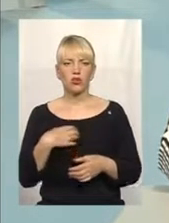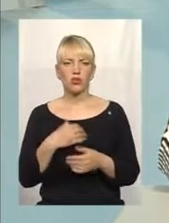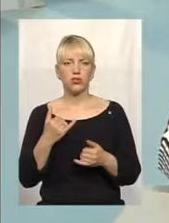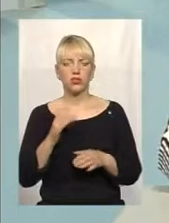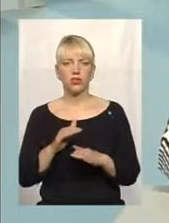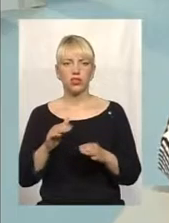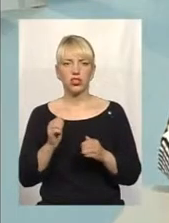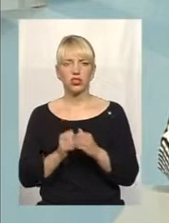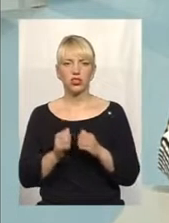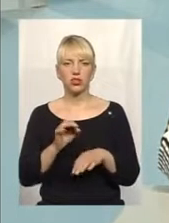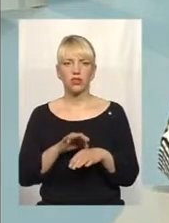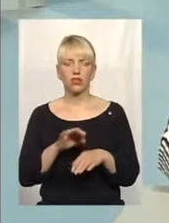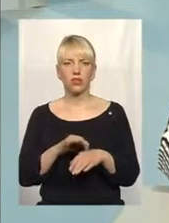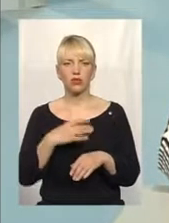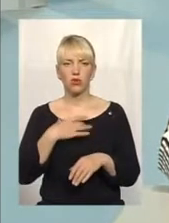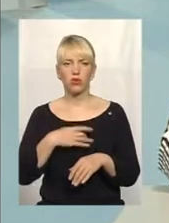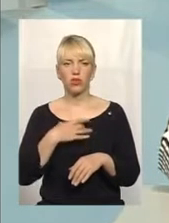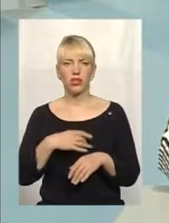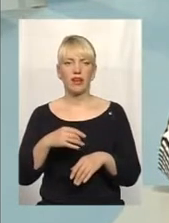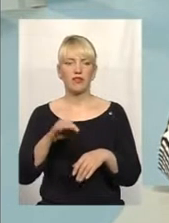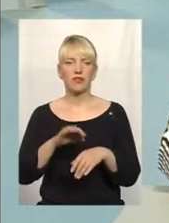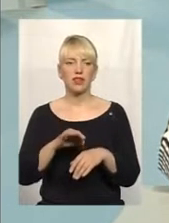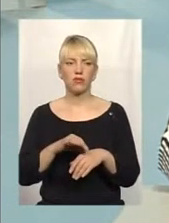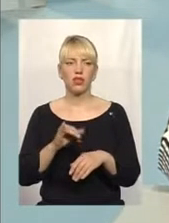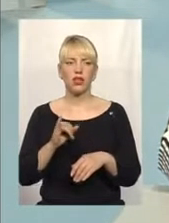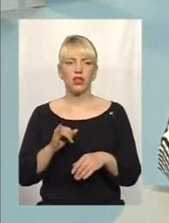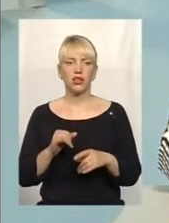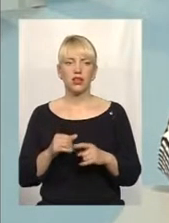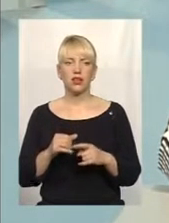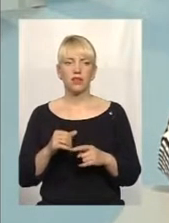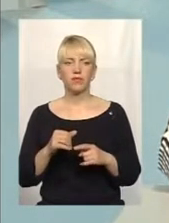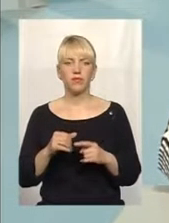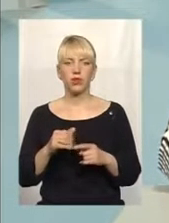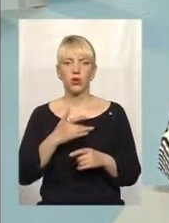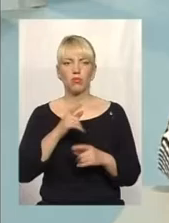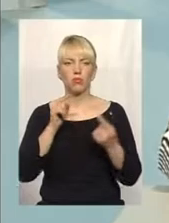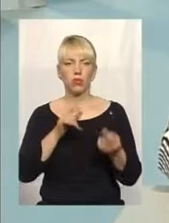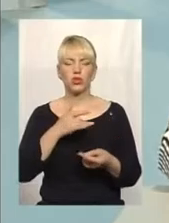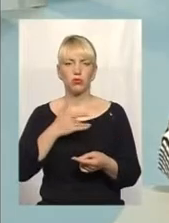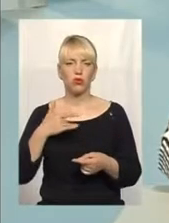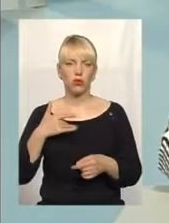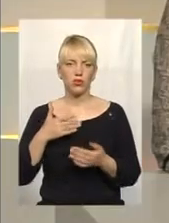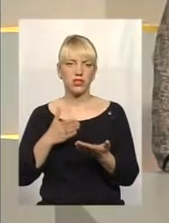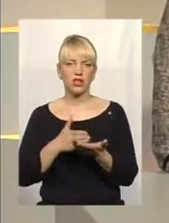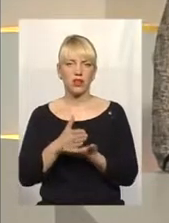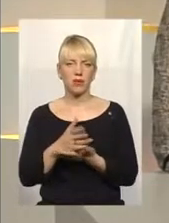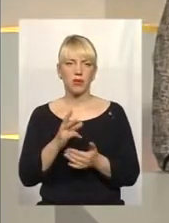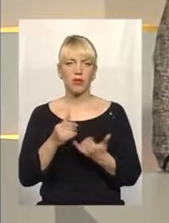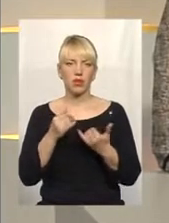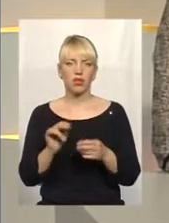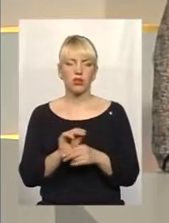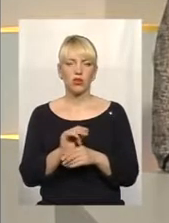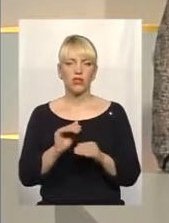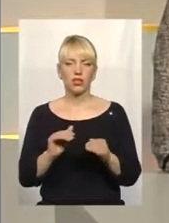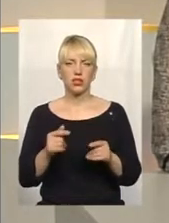часто хворіючі бронхологеневими захворюваннями і плюс протитуберкульозний напрямок для лікування дітей. Тобто всі основні напрямки,